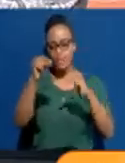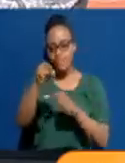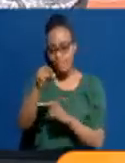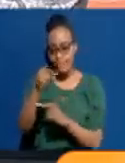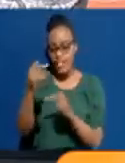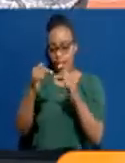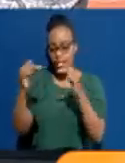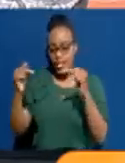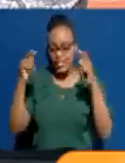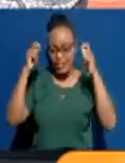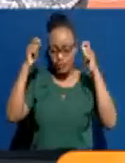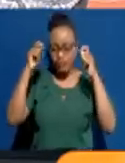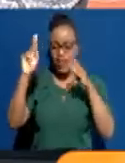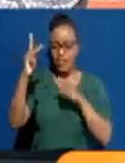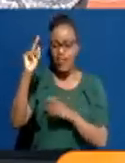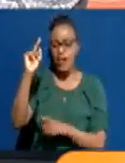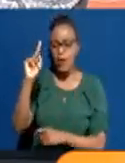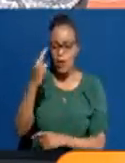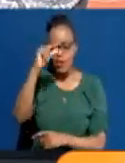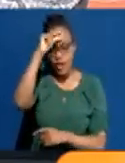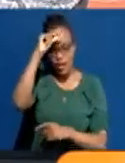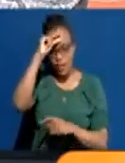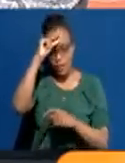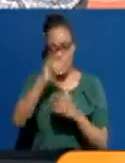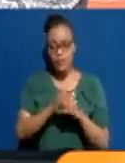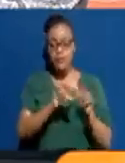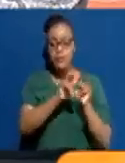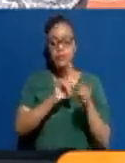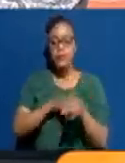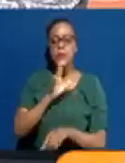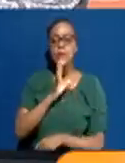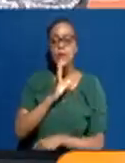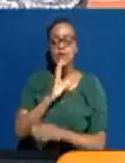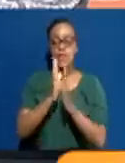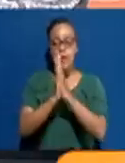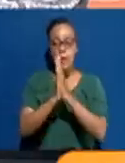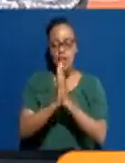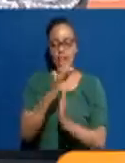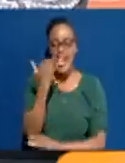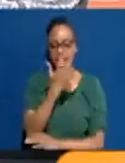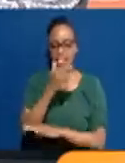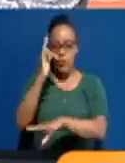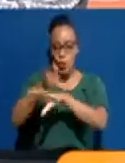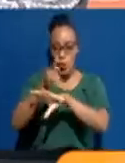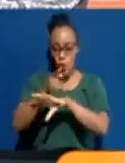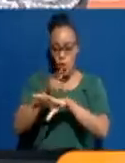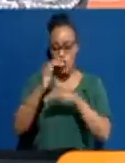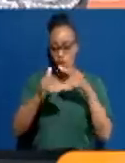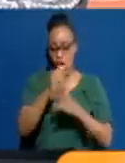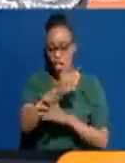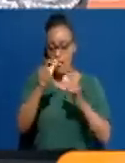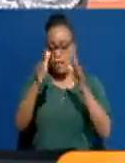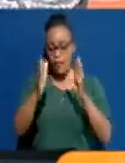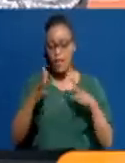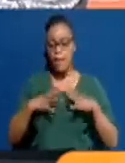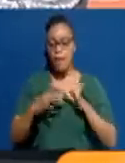Kenya Kwanza. Naam, akizungumza huko Malava, kaunti ya Kakamega, wakati wa hafla ya maombi, Gachagua ametoa onyo kwa waandishi wa habari dhidi